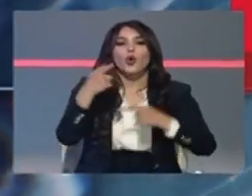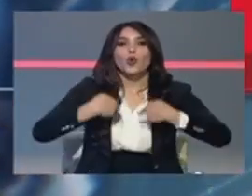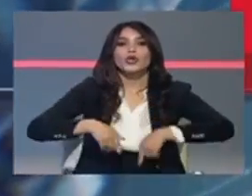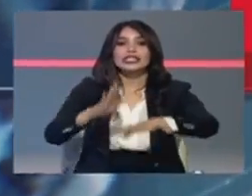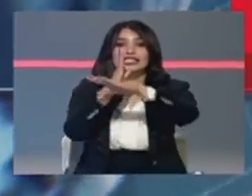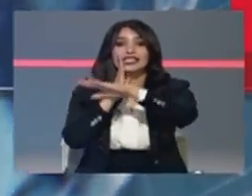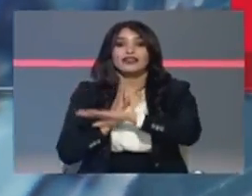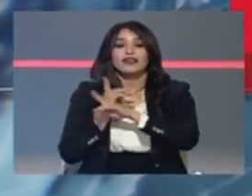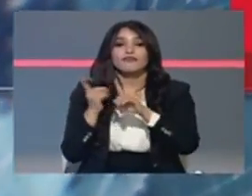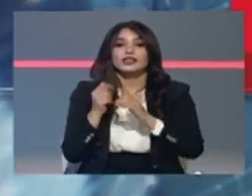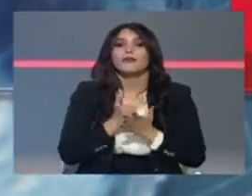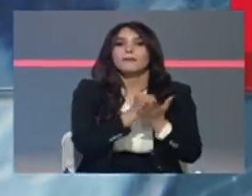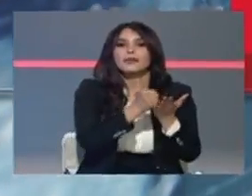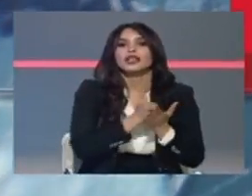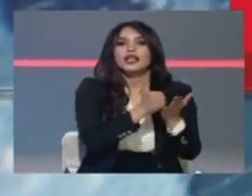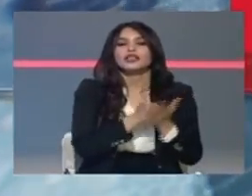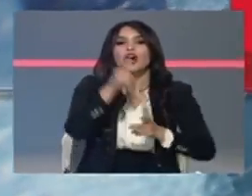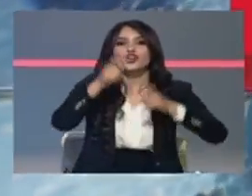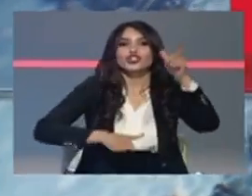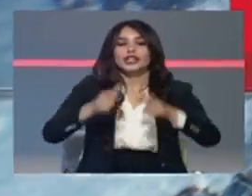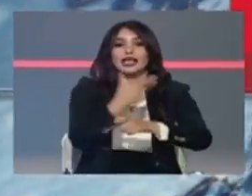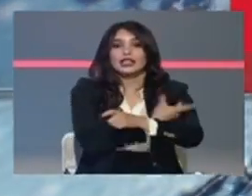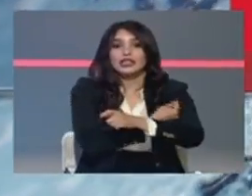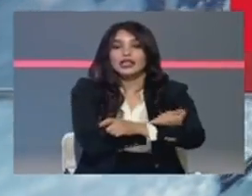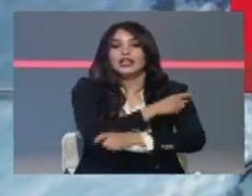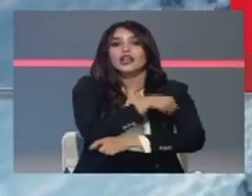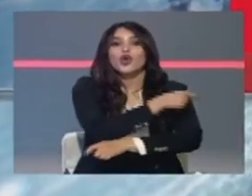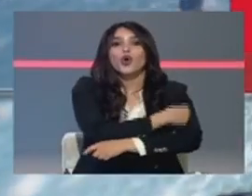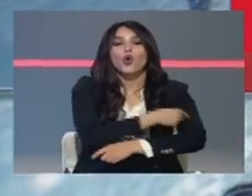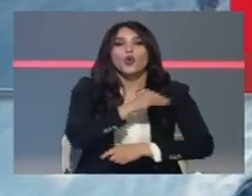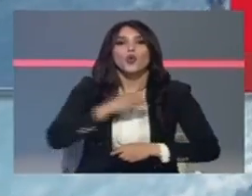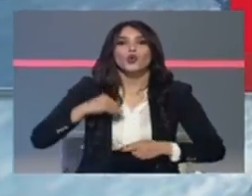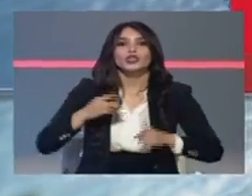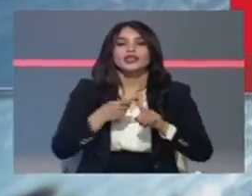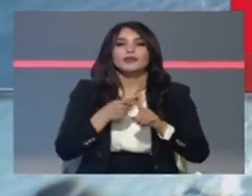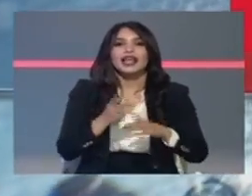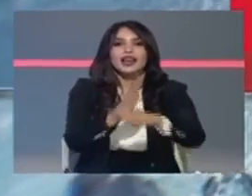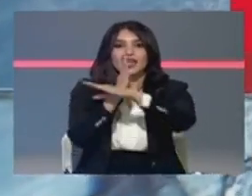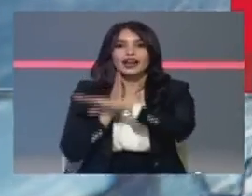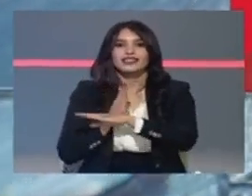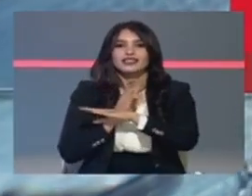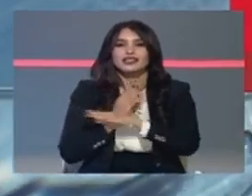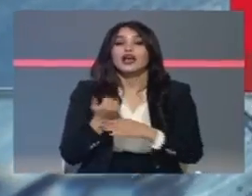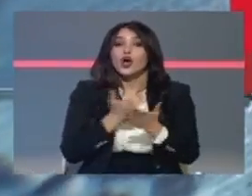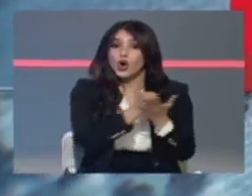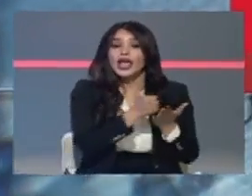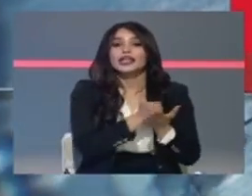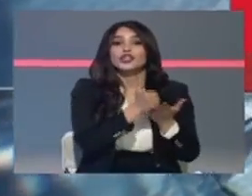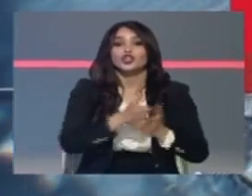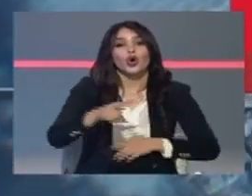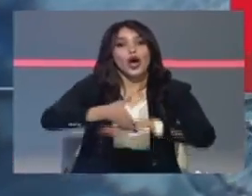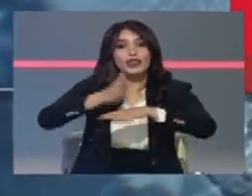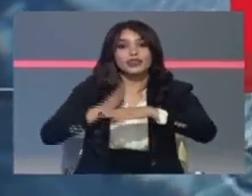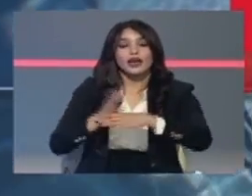حيث سيتم تخصيصها للإطارات الطبية وشبه الطبية بالمؤسسات الاستشفائية العسكرية. وحضر تسلم هذه